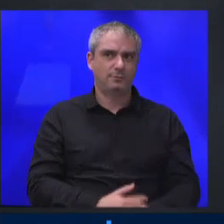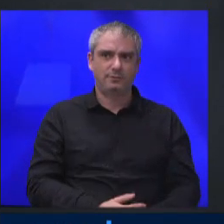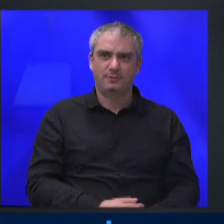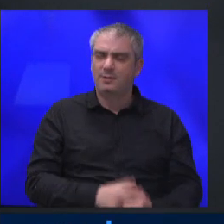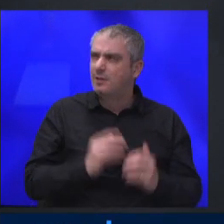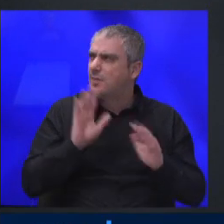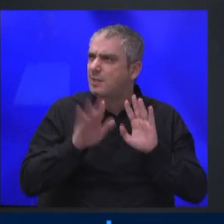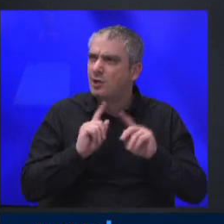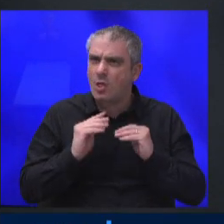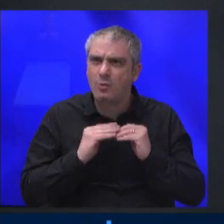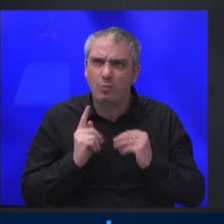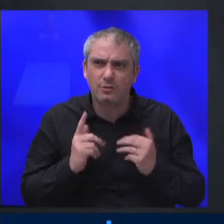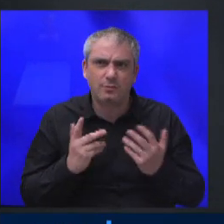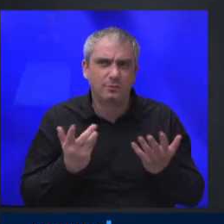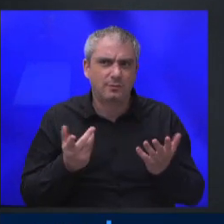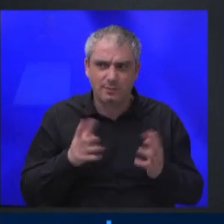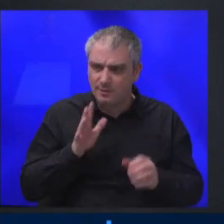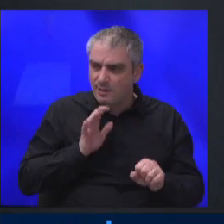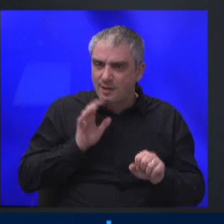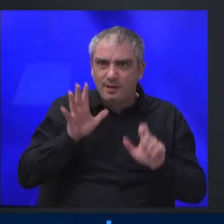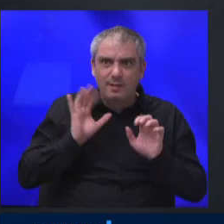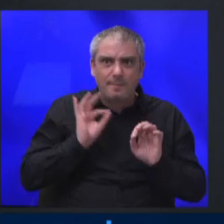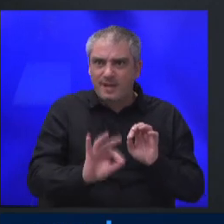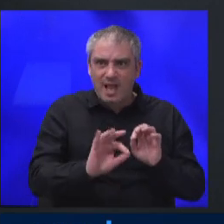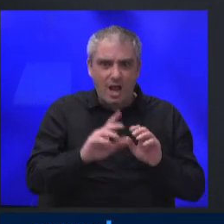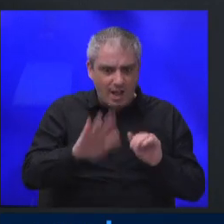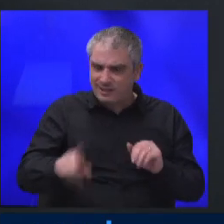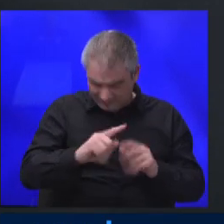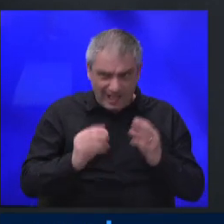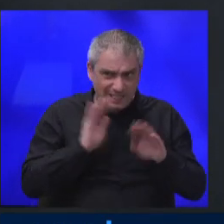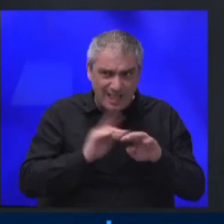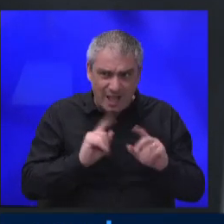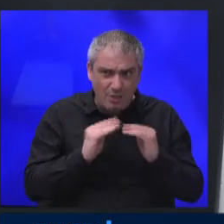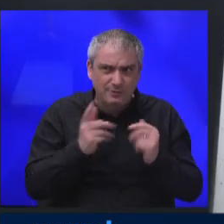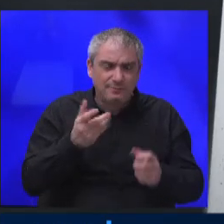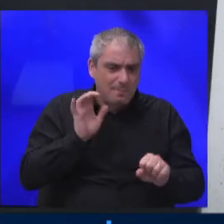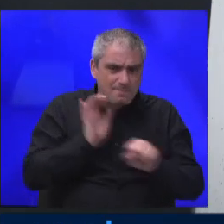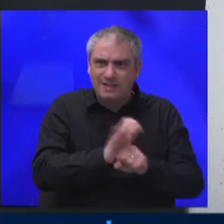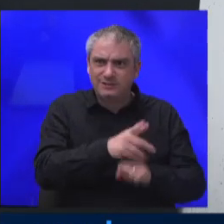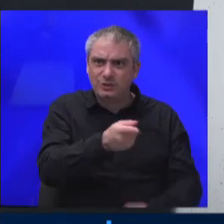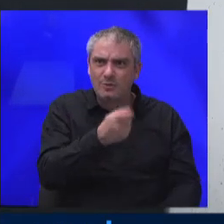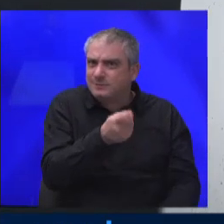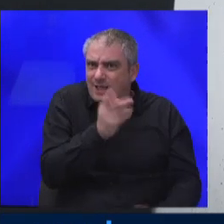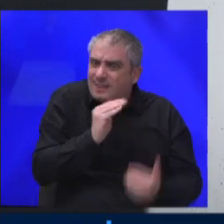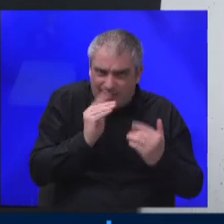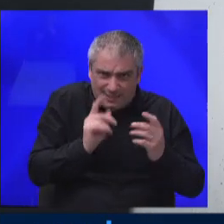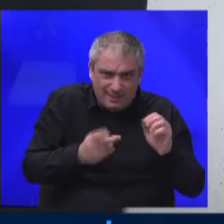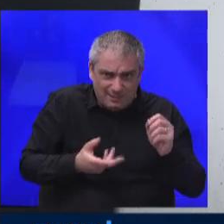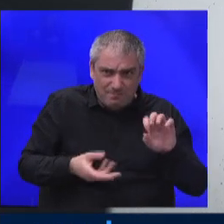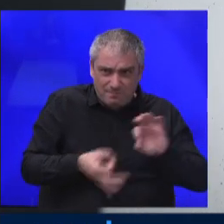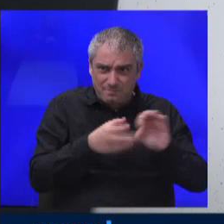לא מותאמות? ביד קטין זה נגיע לא מותאמת? מה עשה סדום? זה מגיע לא